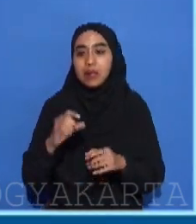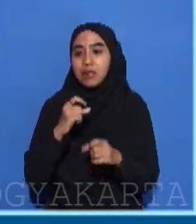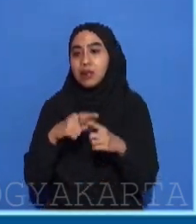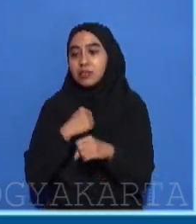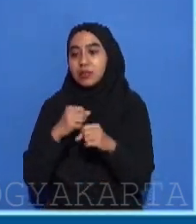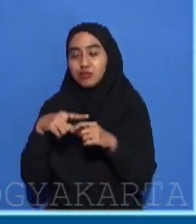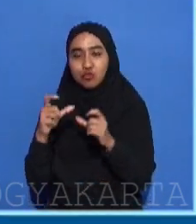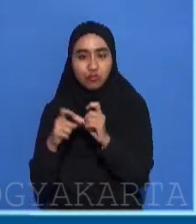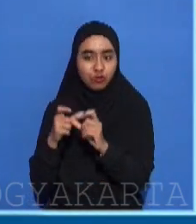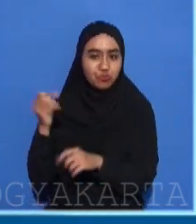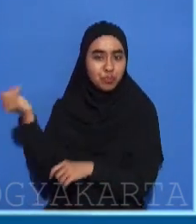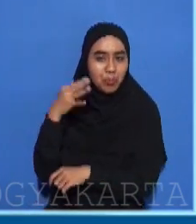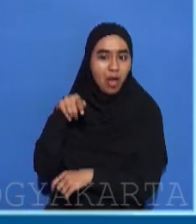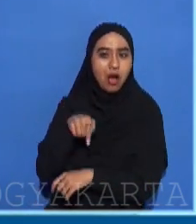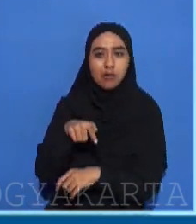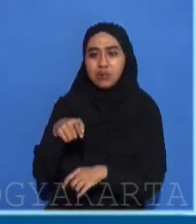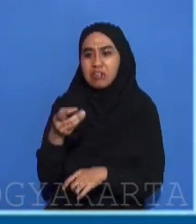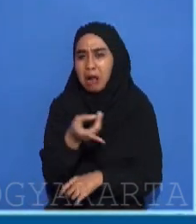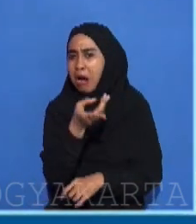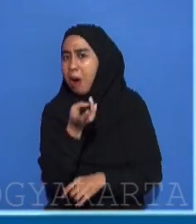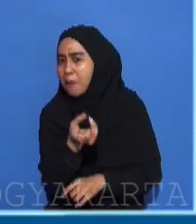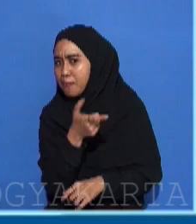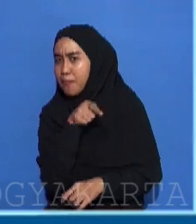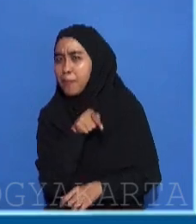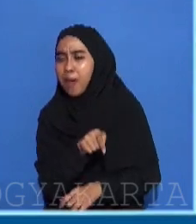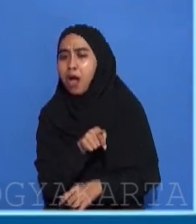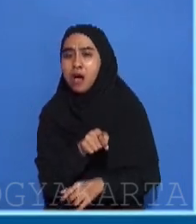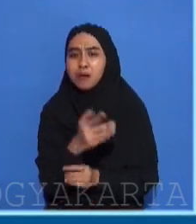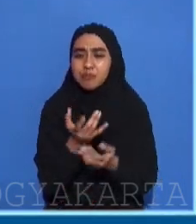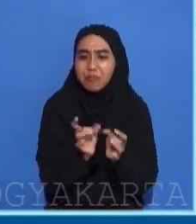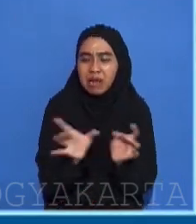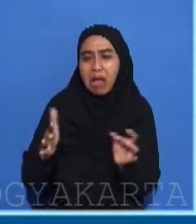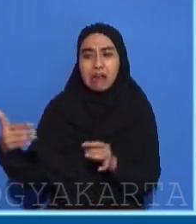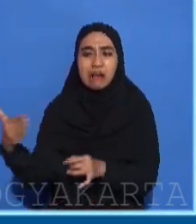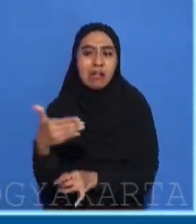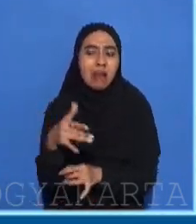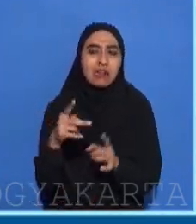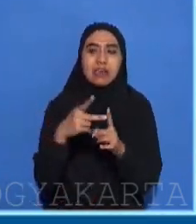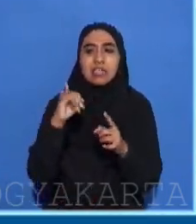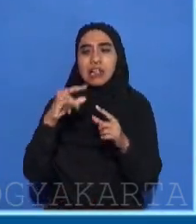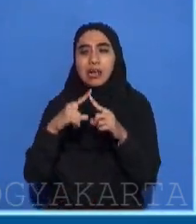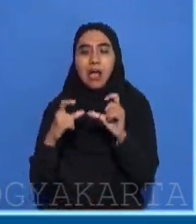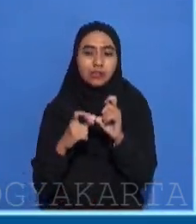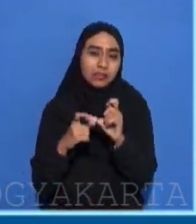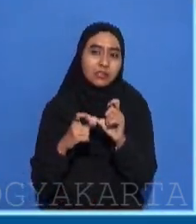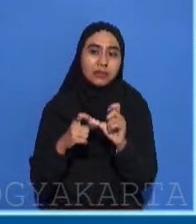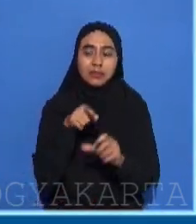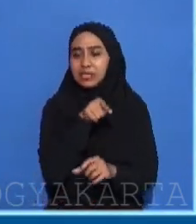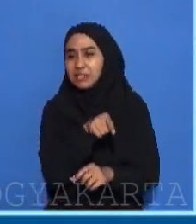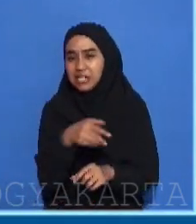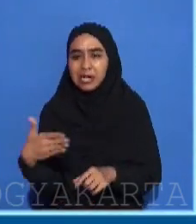makaton lengkung merah hias Ganten jenis Ulam ingkang sagetipun